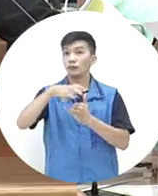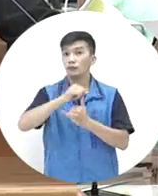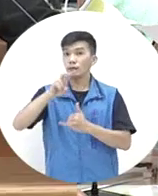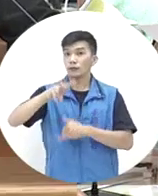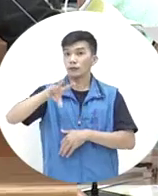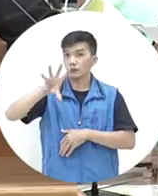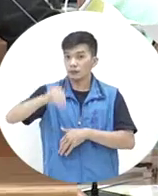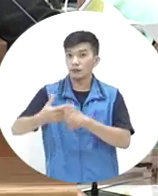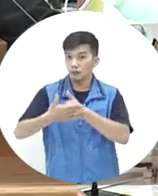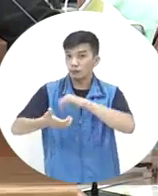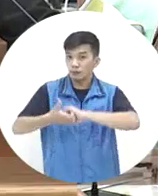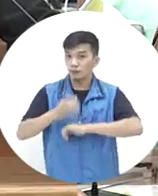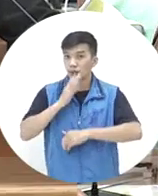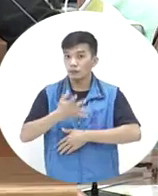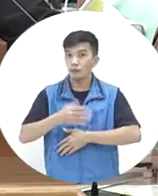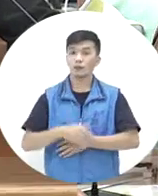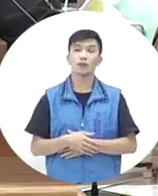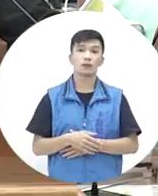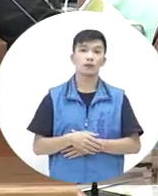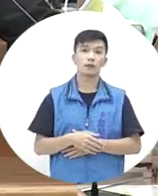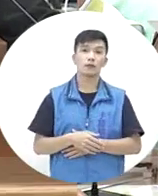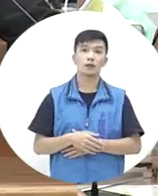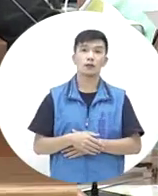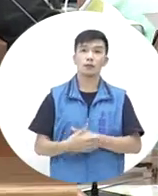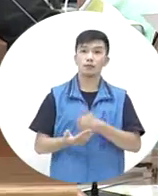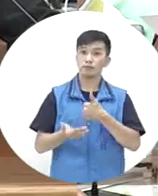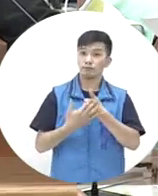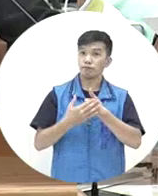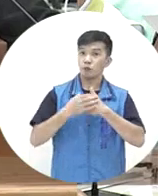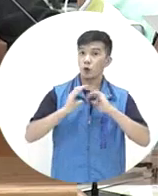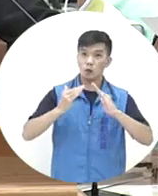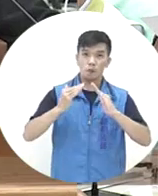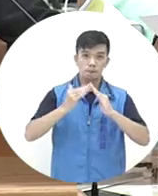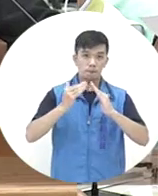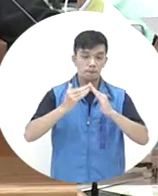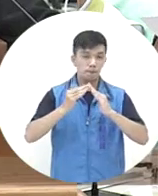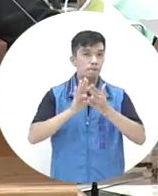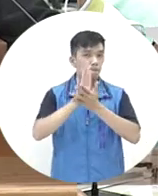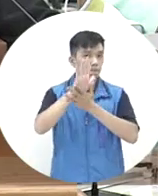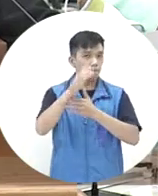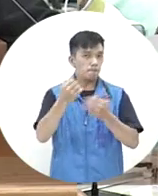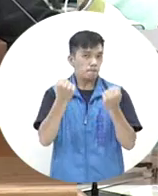个能够让国家强盛的方法，这些都是由